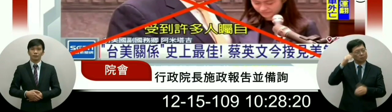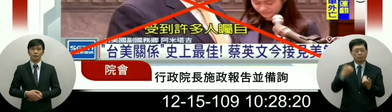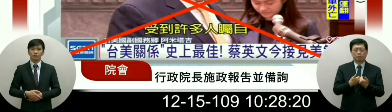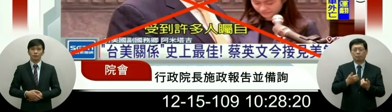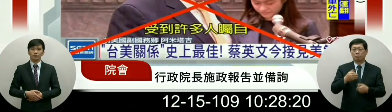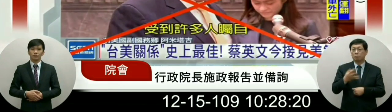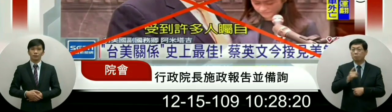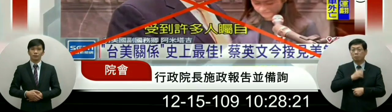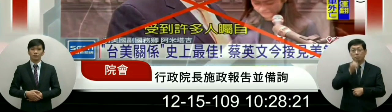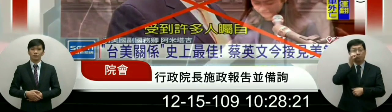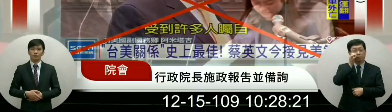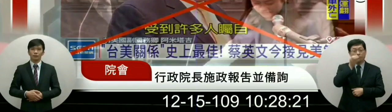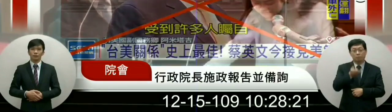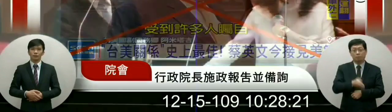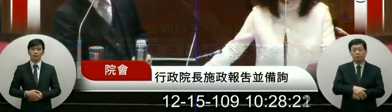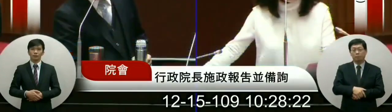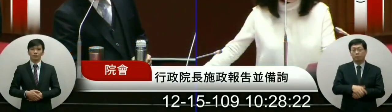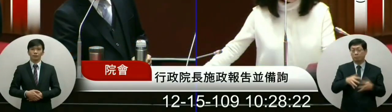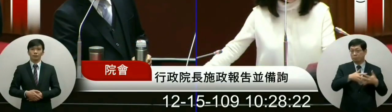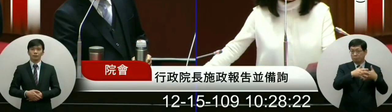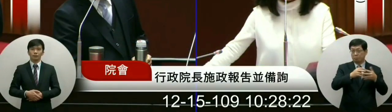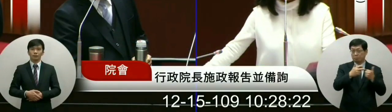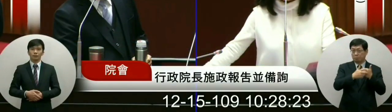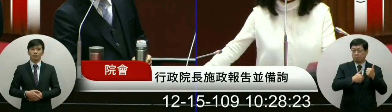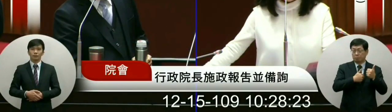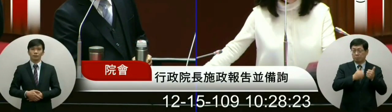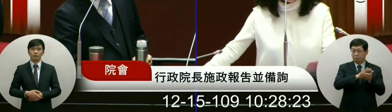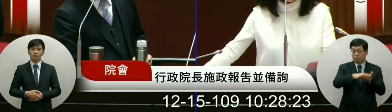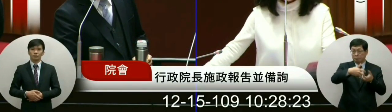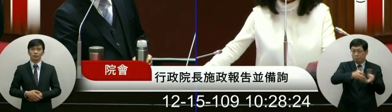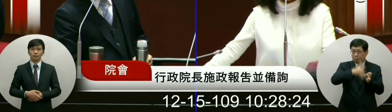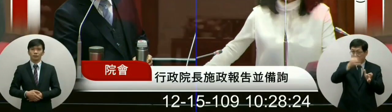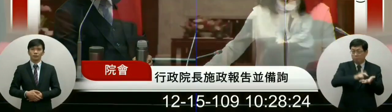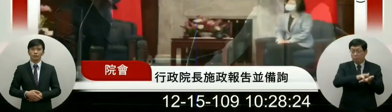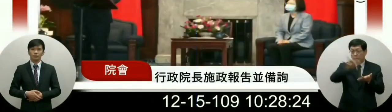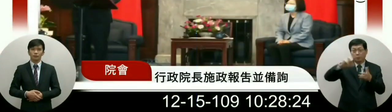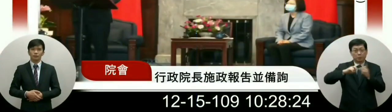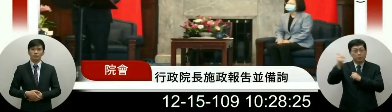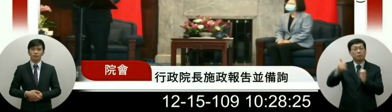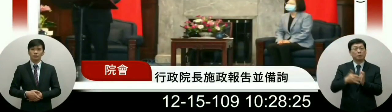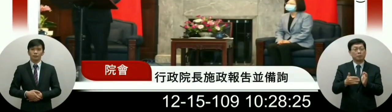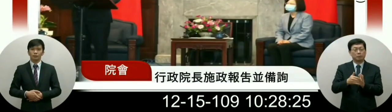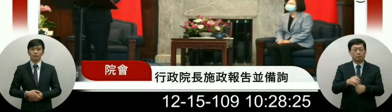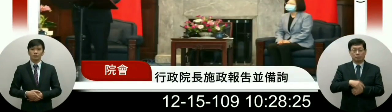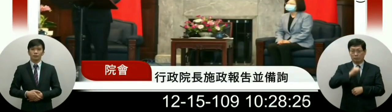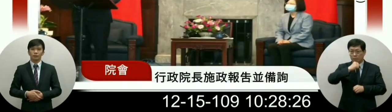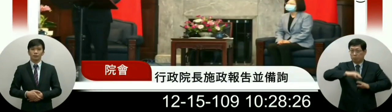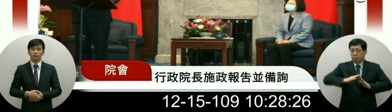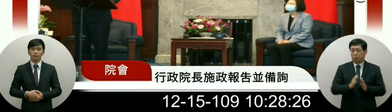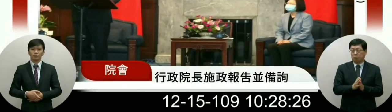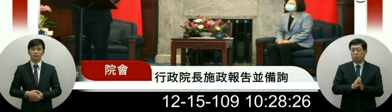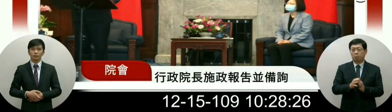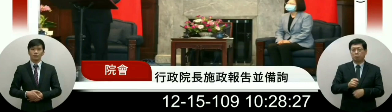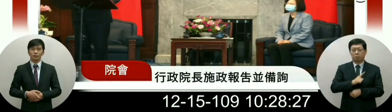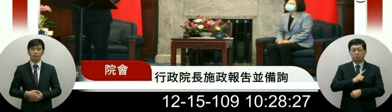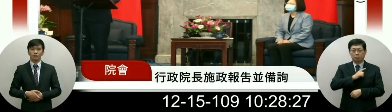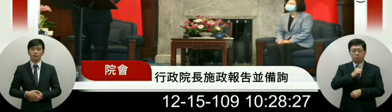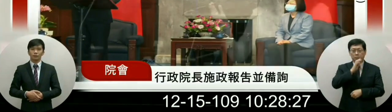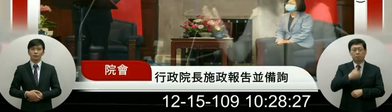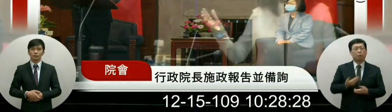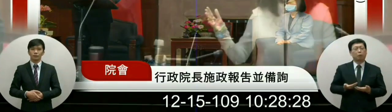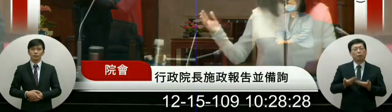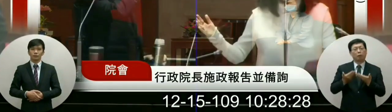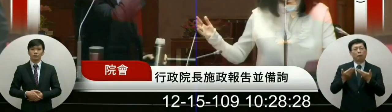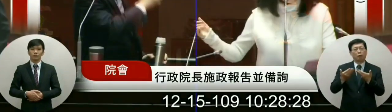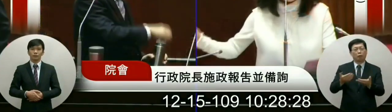为什么？大家看一下，美国卫生部长访台离开之后，台湾立即双手奉